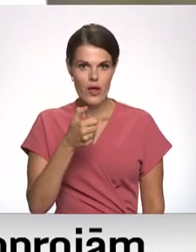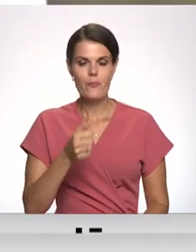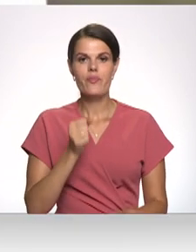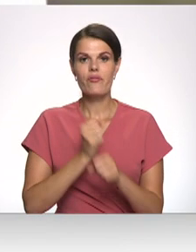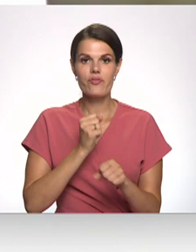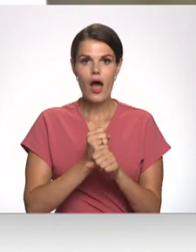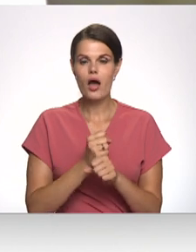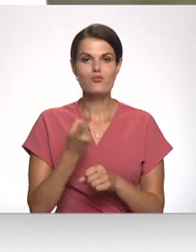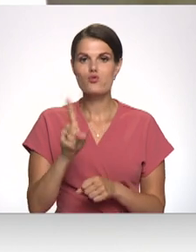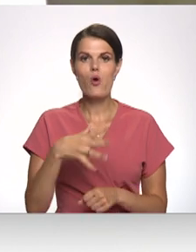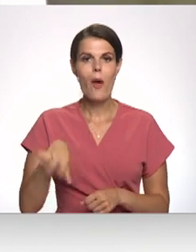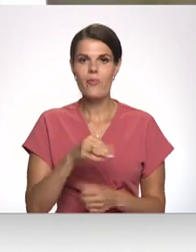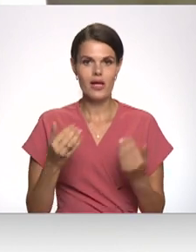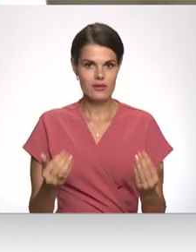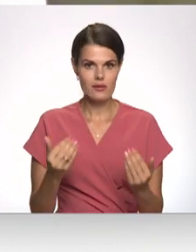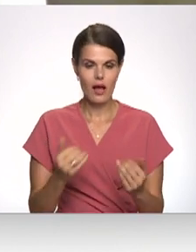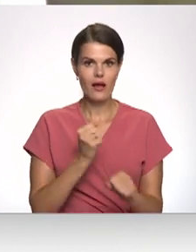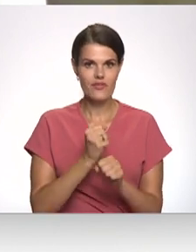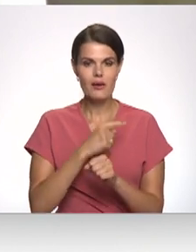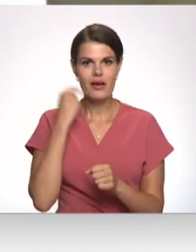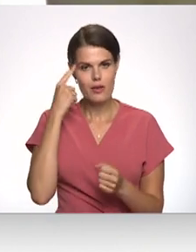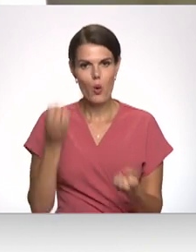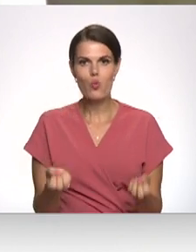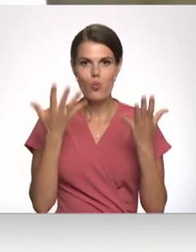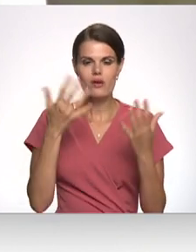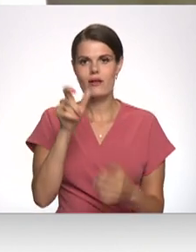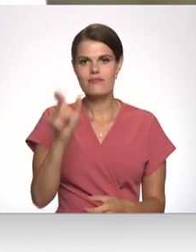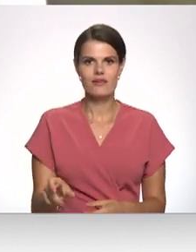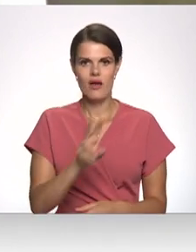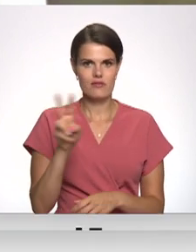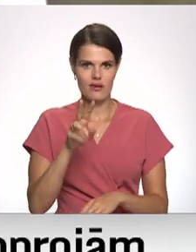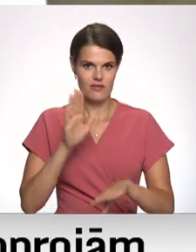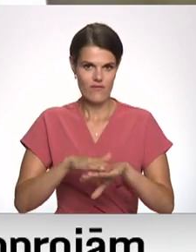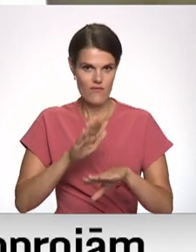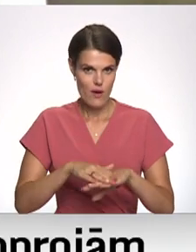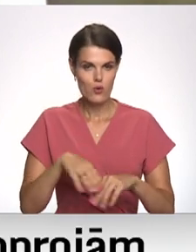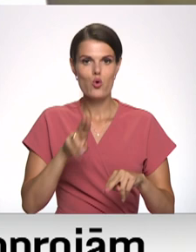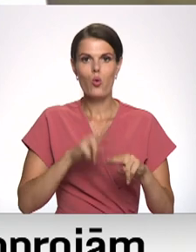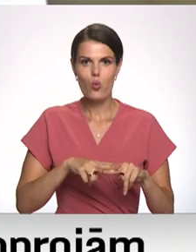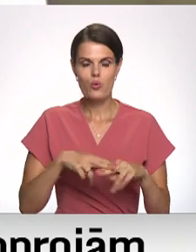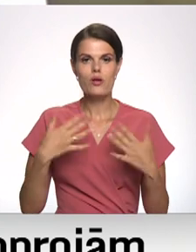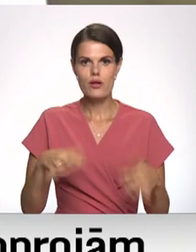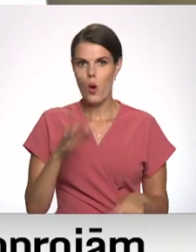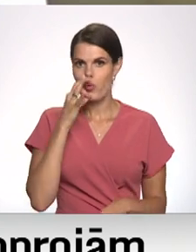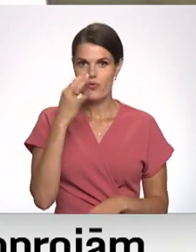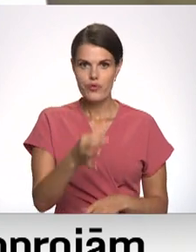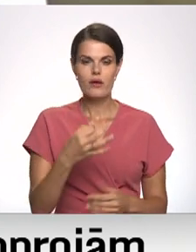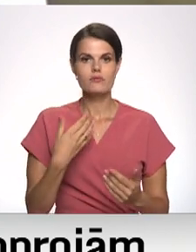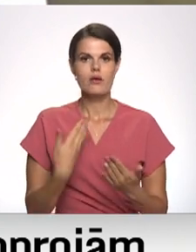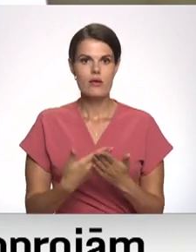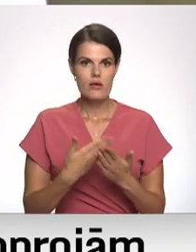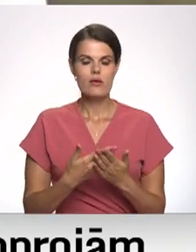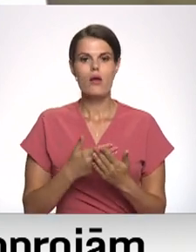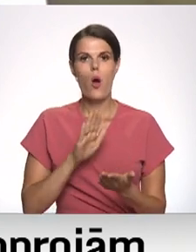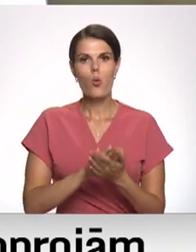lielākoties šobrīd tiek darīts, ir, lai noskaidrotu šīs iesaistītās personas. Un, es minēju, tad, ja attiecīgi